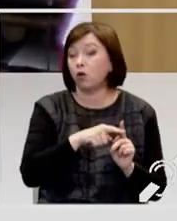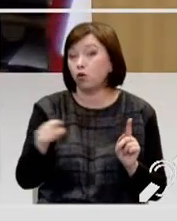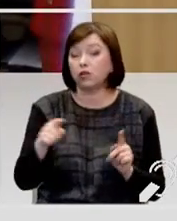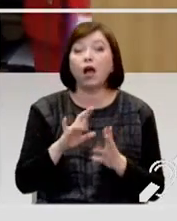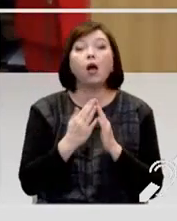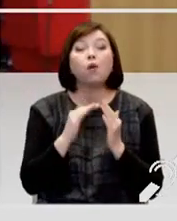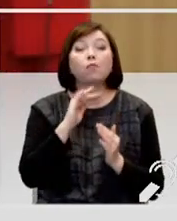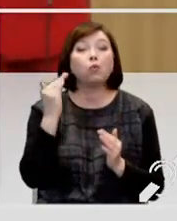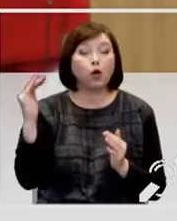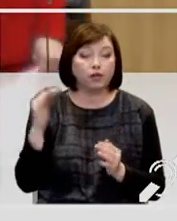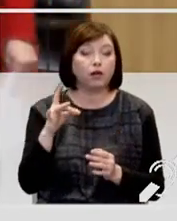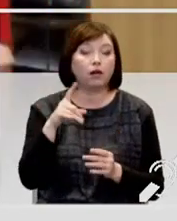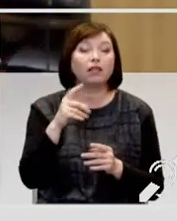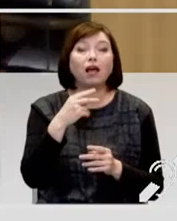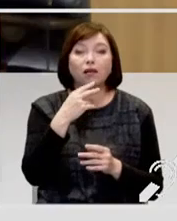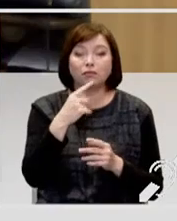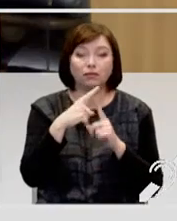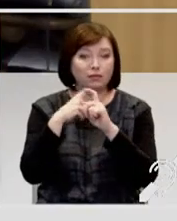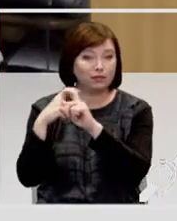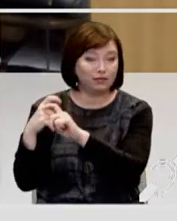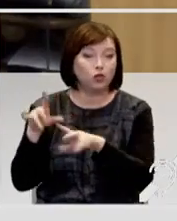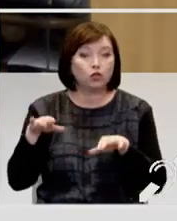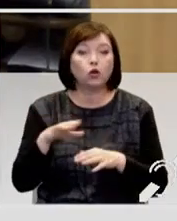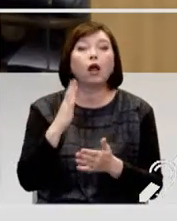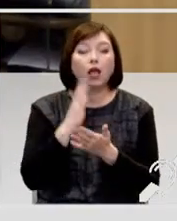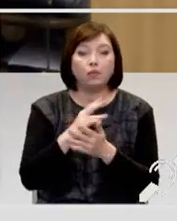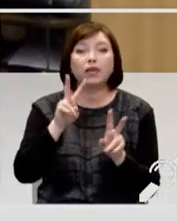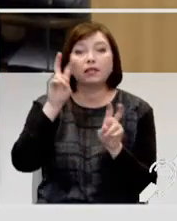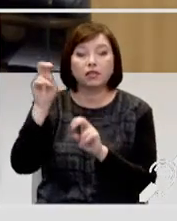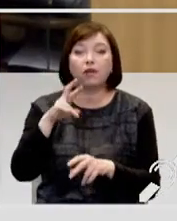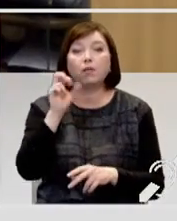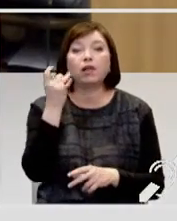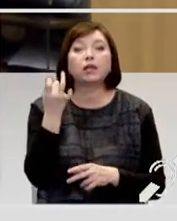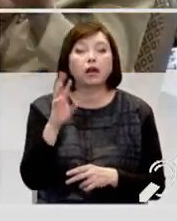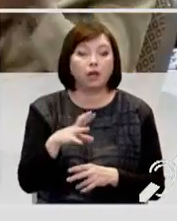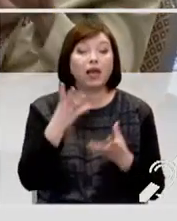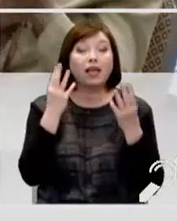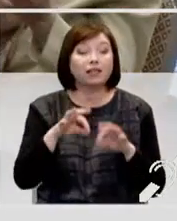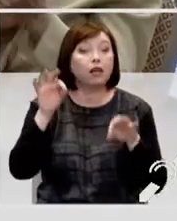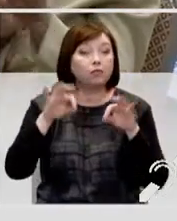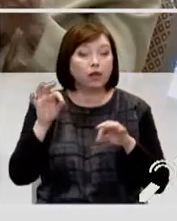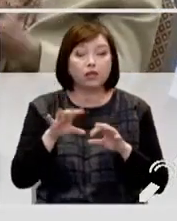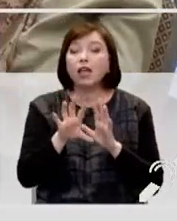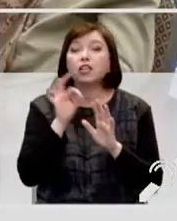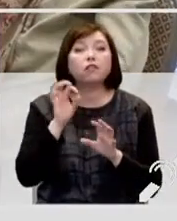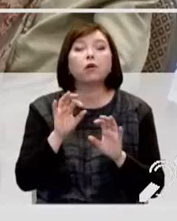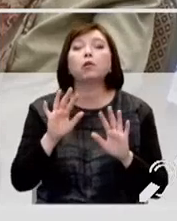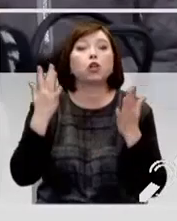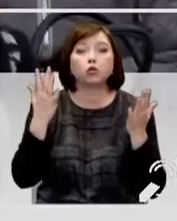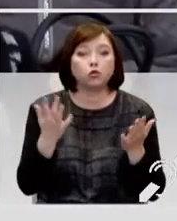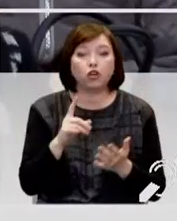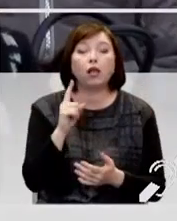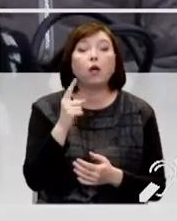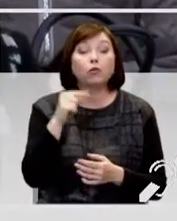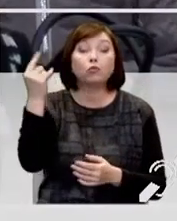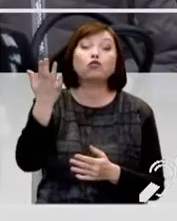Biblioteca Românească de Carte cu Grafie Latină din Soroca poartă numele Basarabia. Ziua botezului nu a fost aleasă întâmplător, pentru